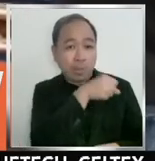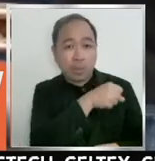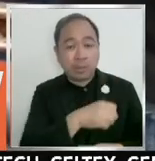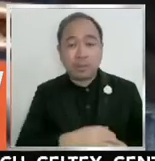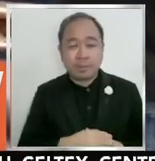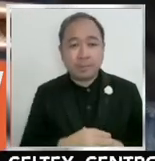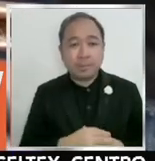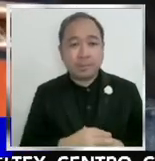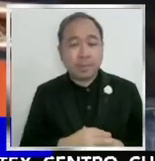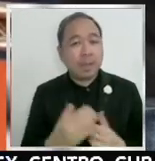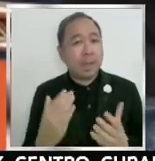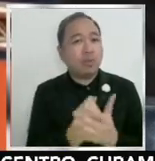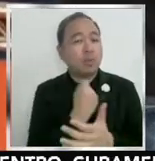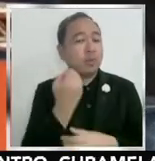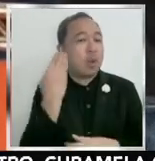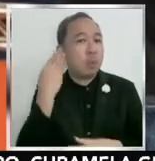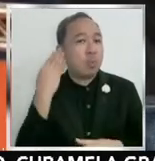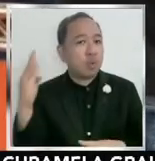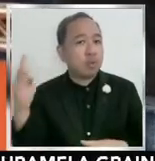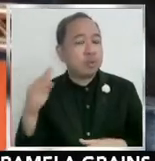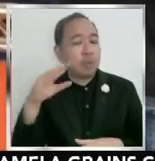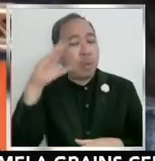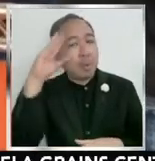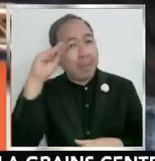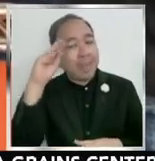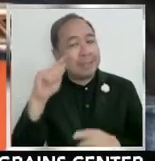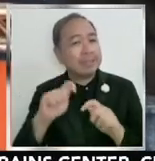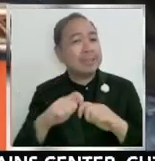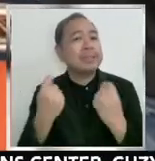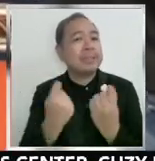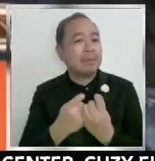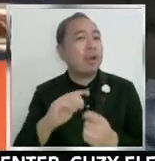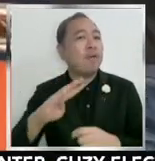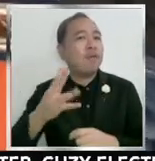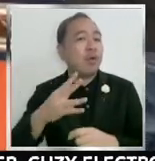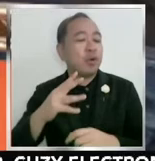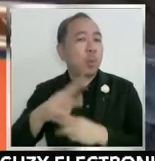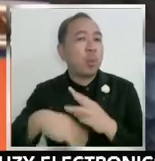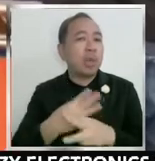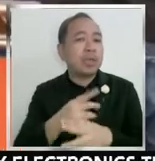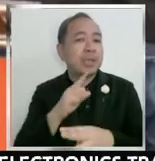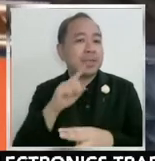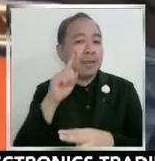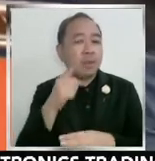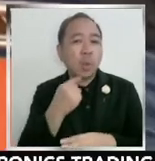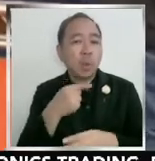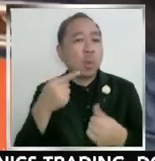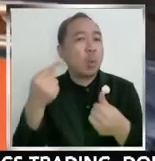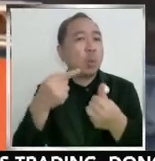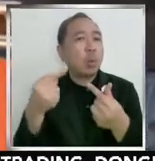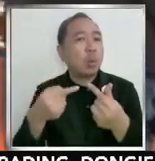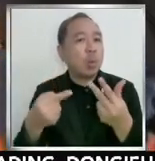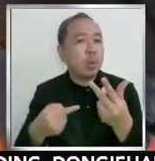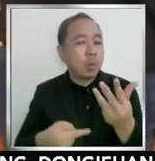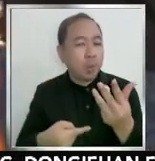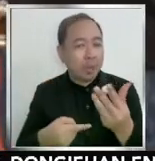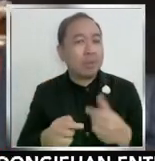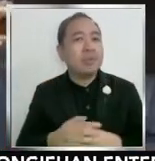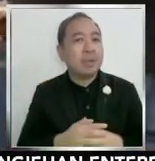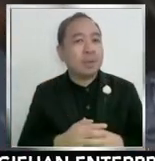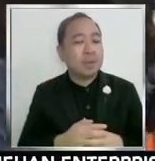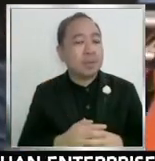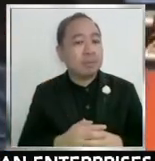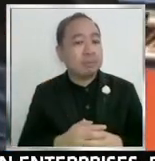Naka-bronze sa men's team category ng 4th World Deaf Table Tennis Championships sina Edwin Adincula, Timothy Kua, Cale